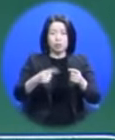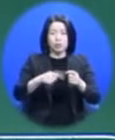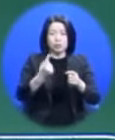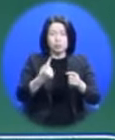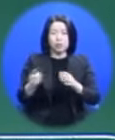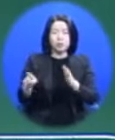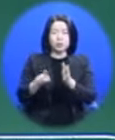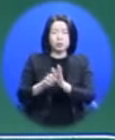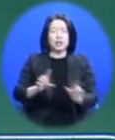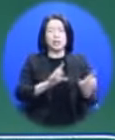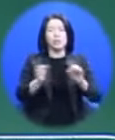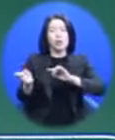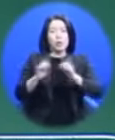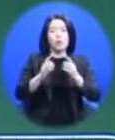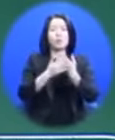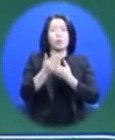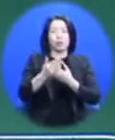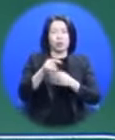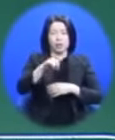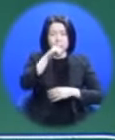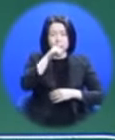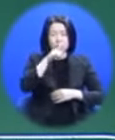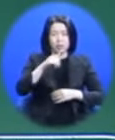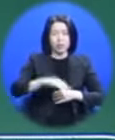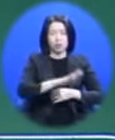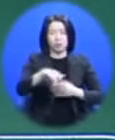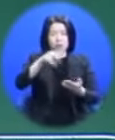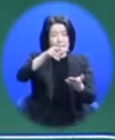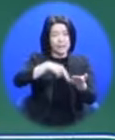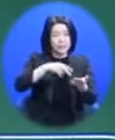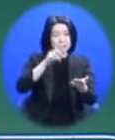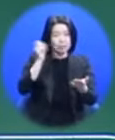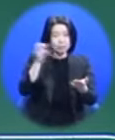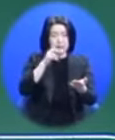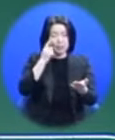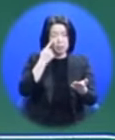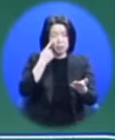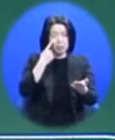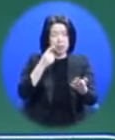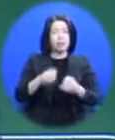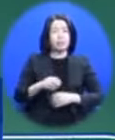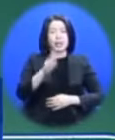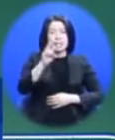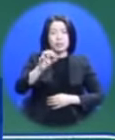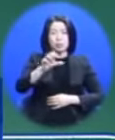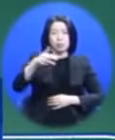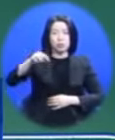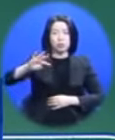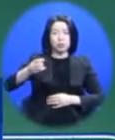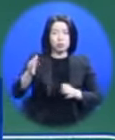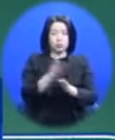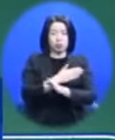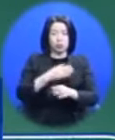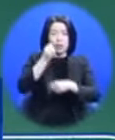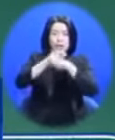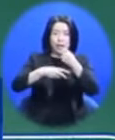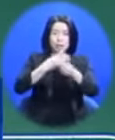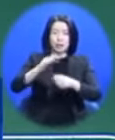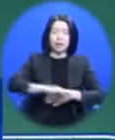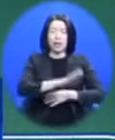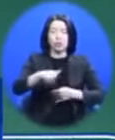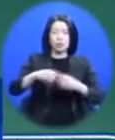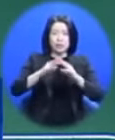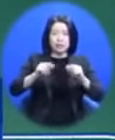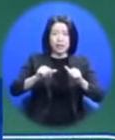것입니다. 오늘 우리가 읽었던 본문을 다시 한번 보시면 35절부터 그렇게 이야기하고 있습니다. 해마다 우리